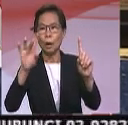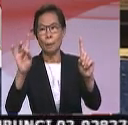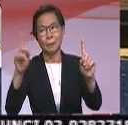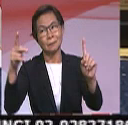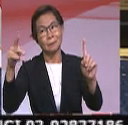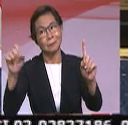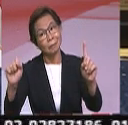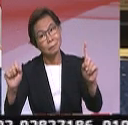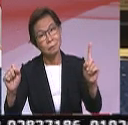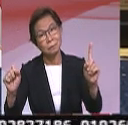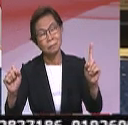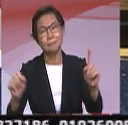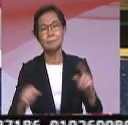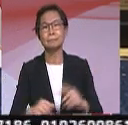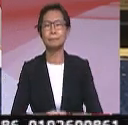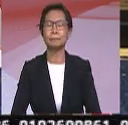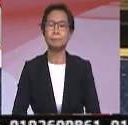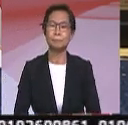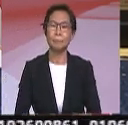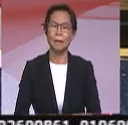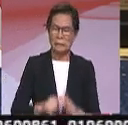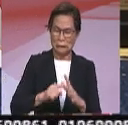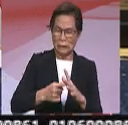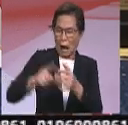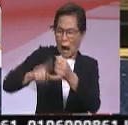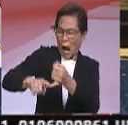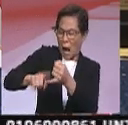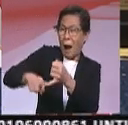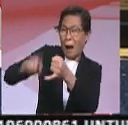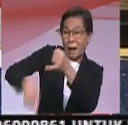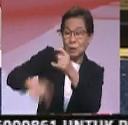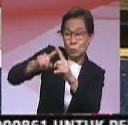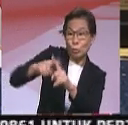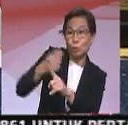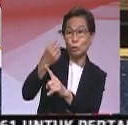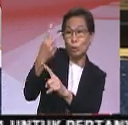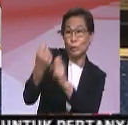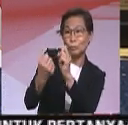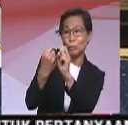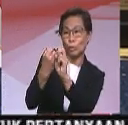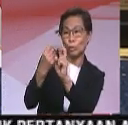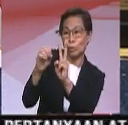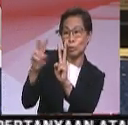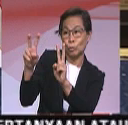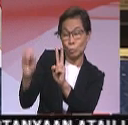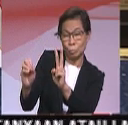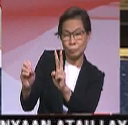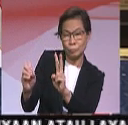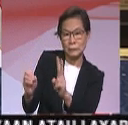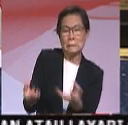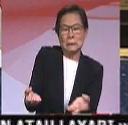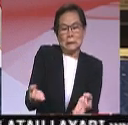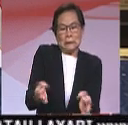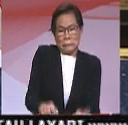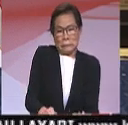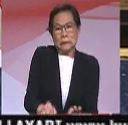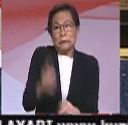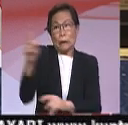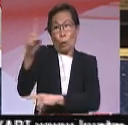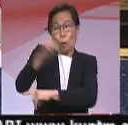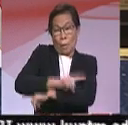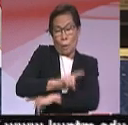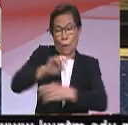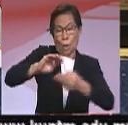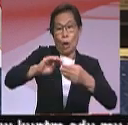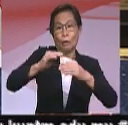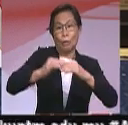1,228 kes. Bermula penghujung November 2020, fenomena kes harian